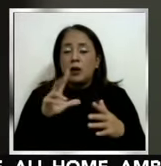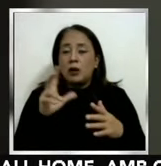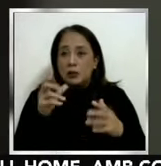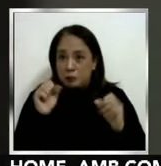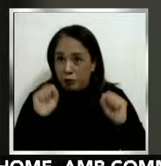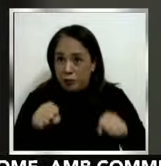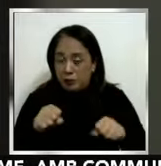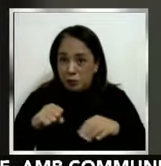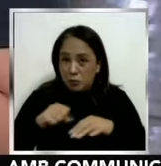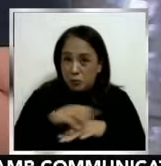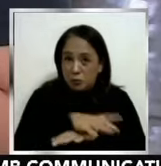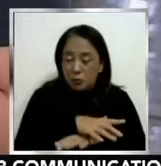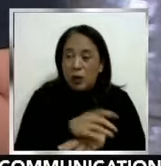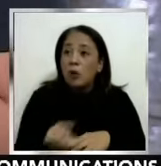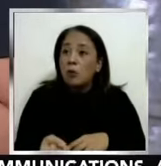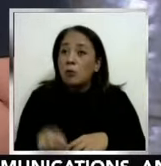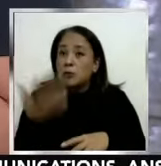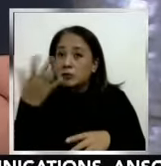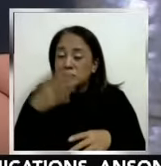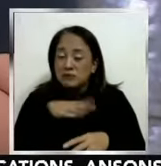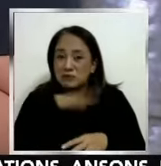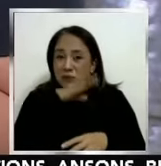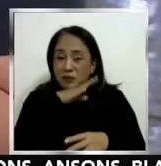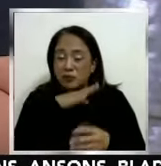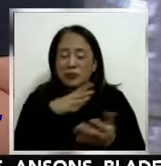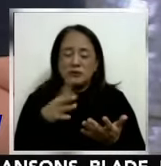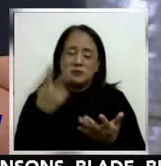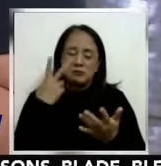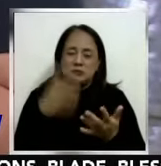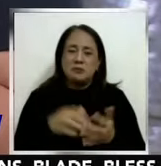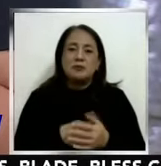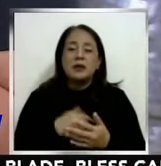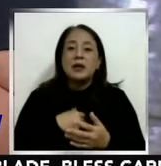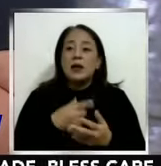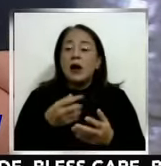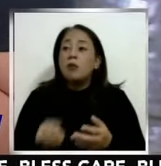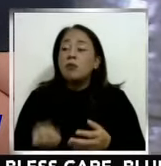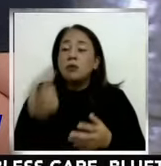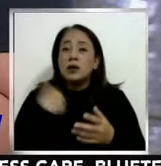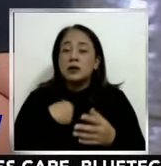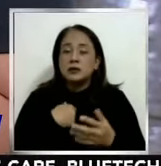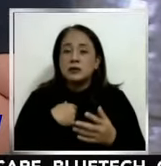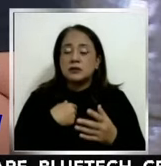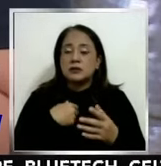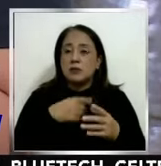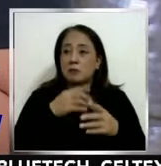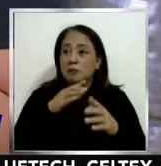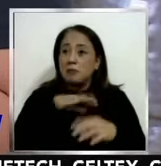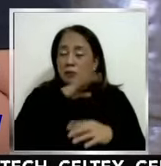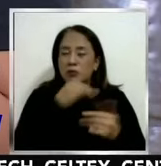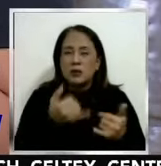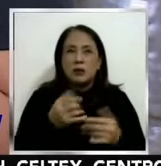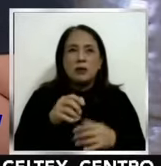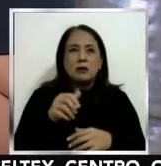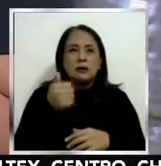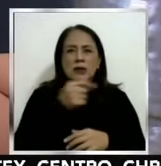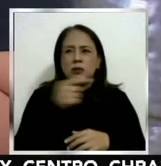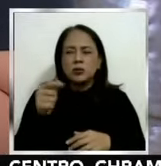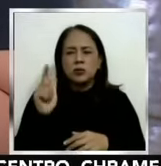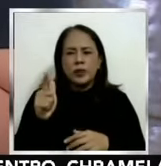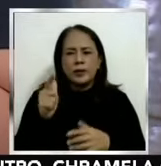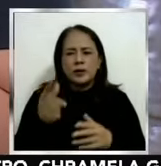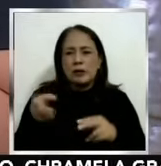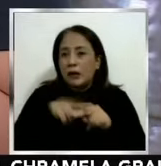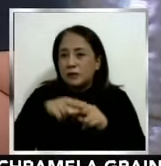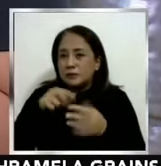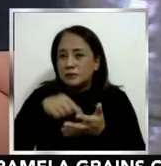sa presyo ng baboy. Sa pinakahuling price monitoring ng Department of Agriculture, tumaas ng 10 hanggang 20 pesos ang kada kilo